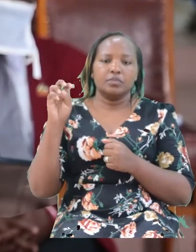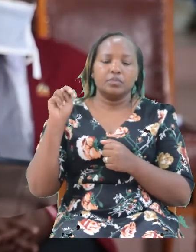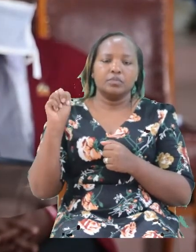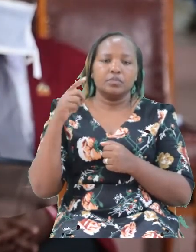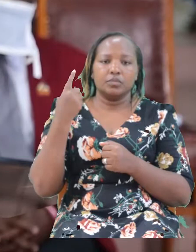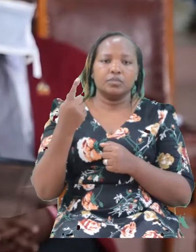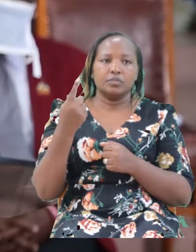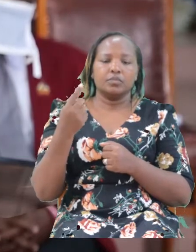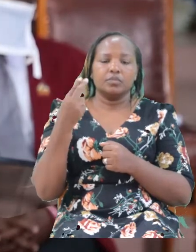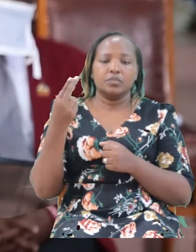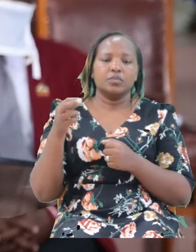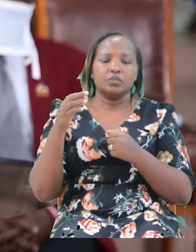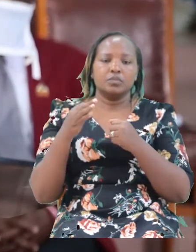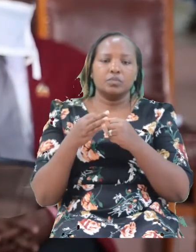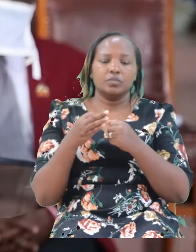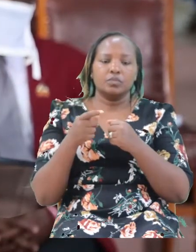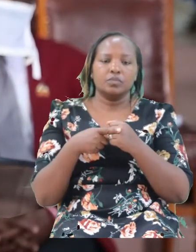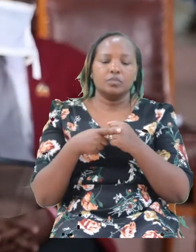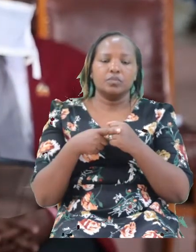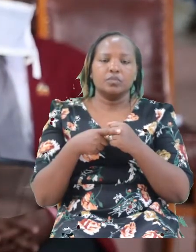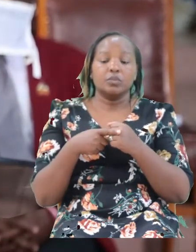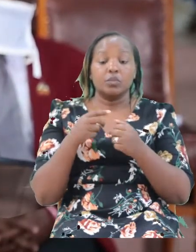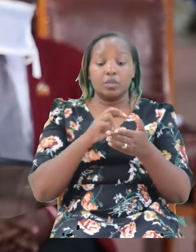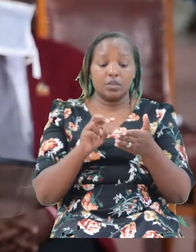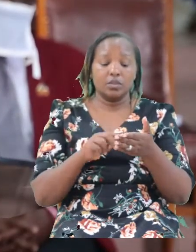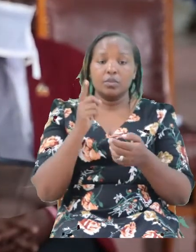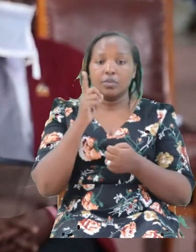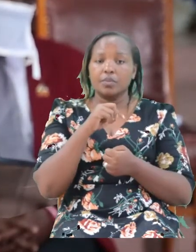1:26 hadi 27 tunaona hivyo.